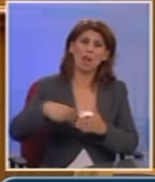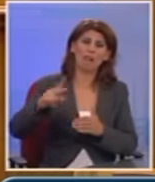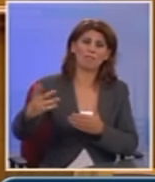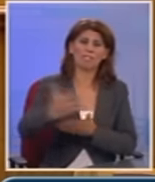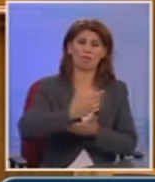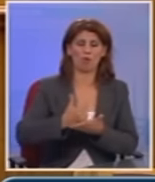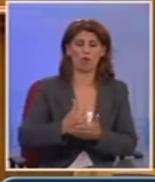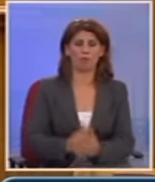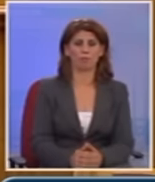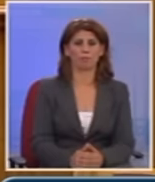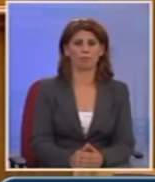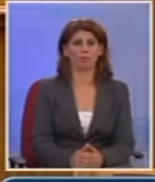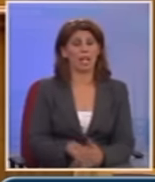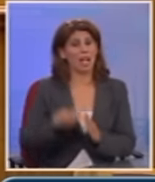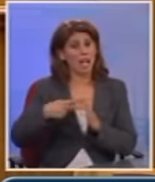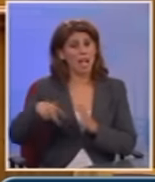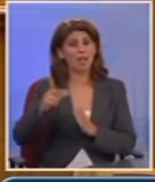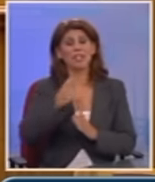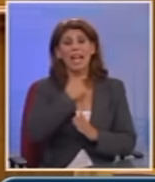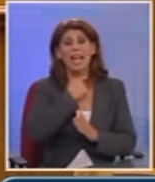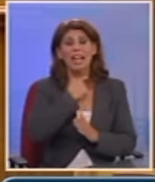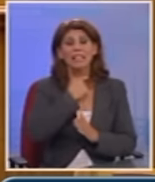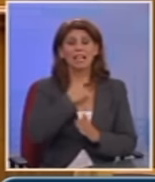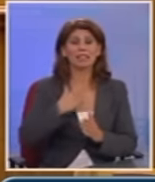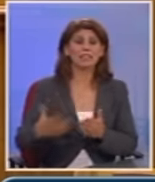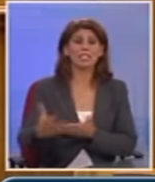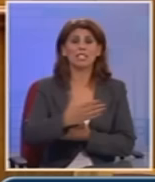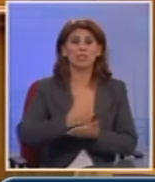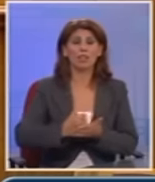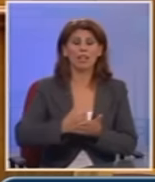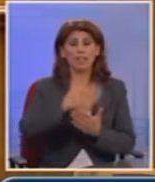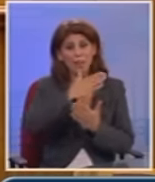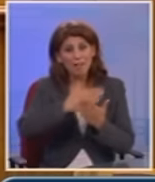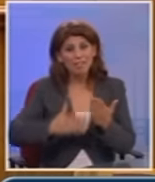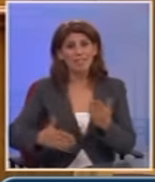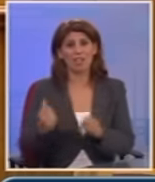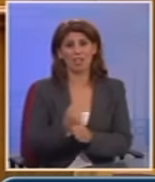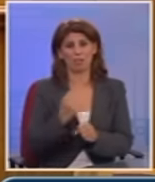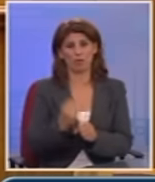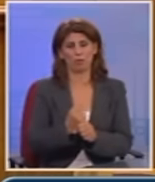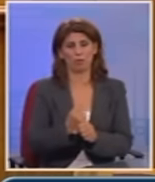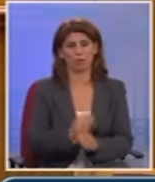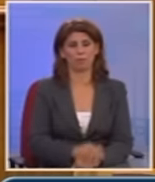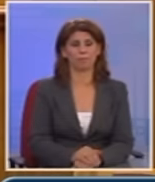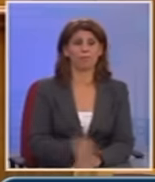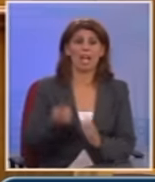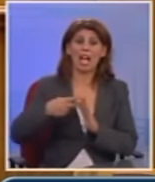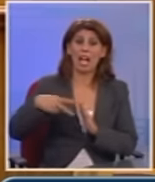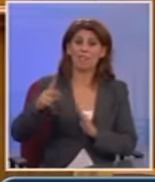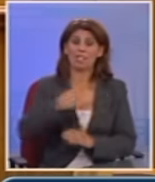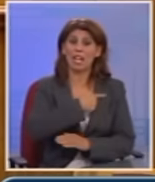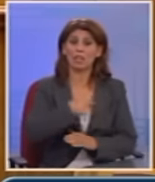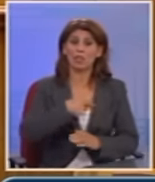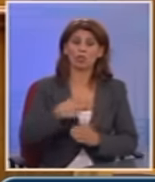εισφορών, την αύξηση της έκτακτης εισφοράς για μεσαίους εργαζόμενους, την αύξηση των